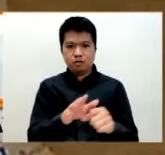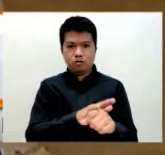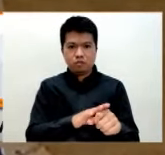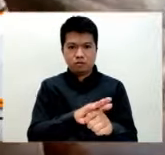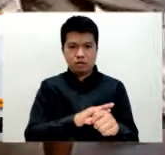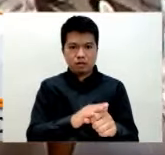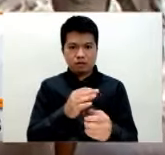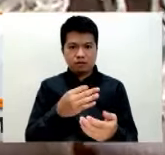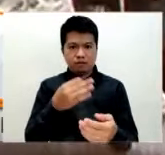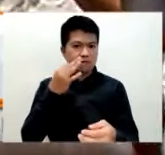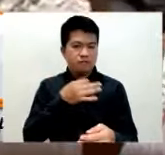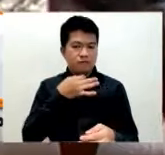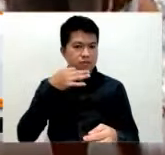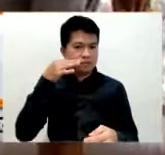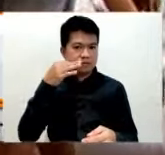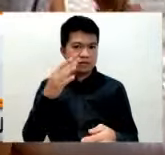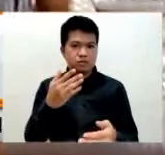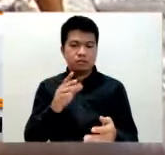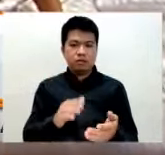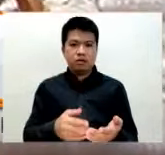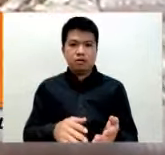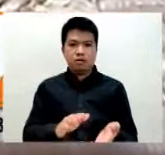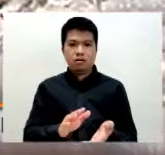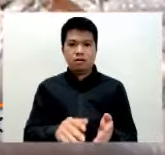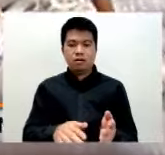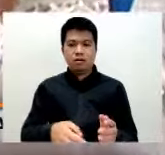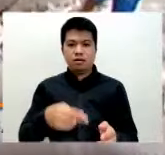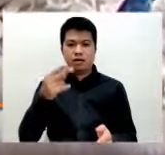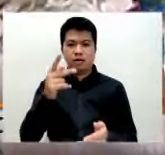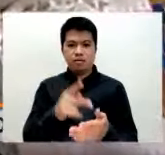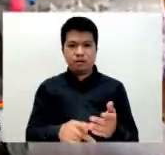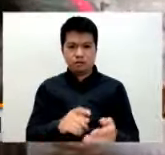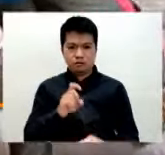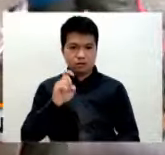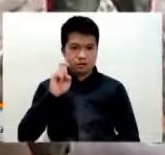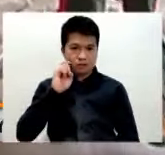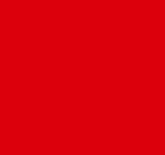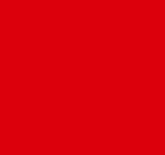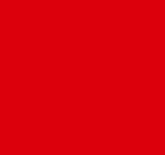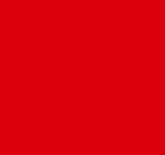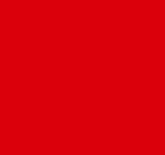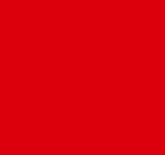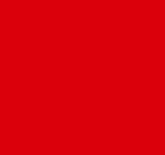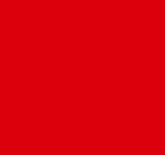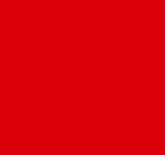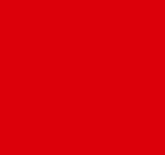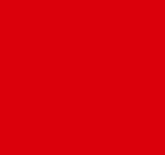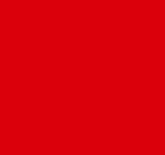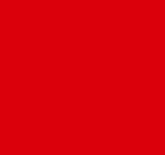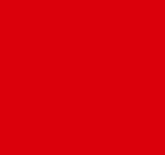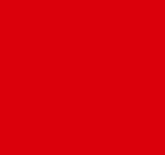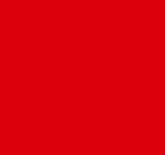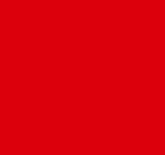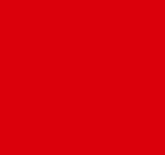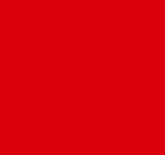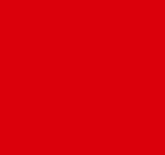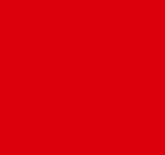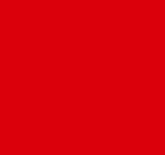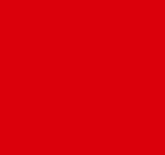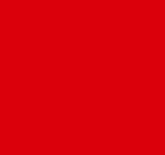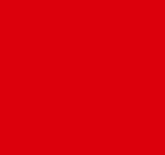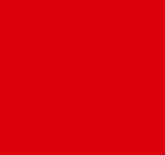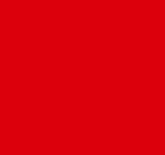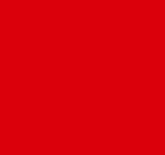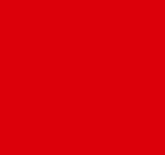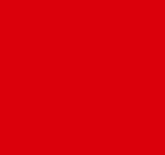presyo. Nagbabalita mula sa Frontline, Shyla Francisco, News 5. Mga kapatid, Jiggy Manikad po, iba na